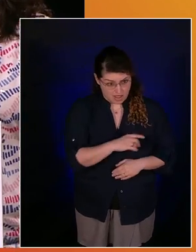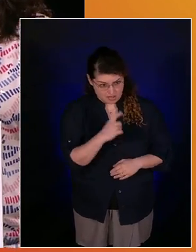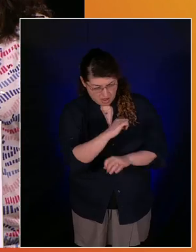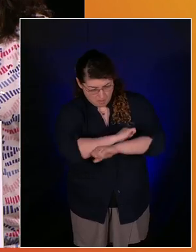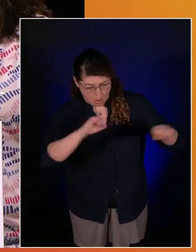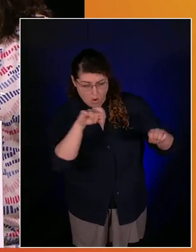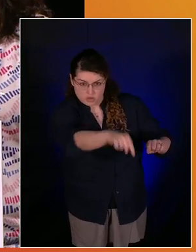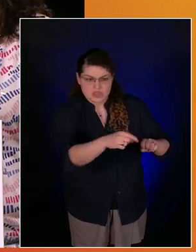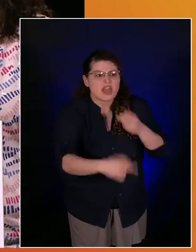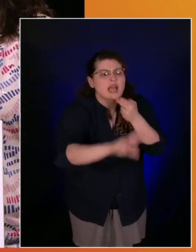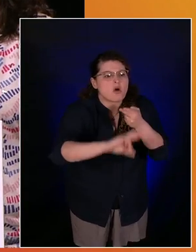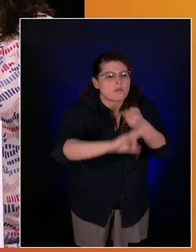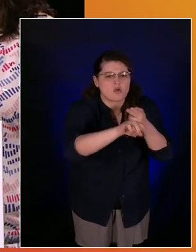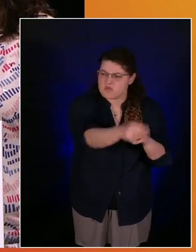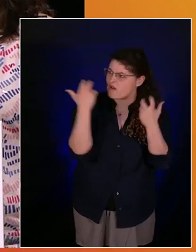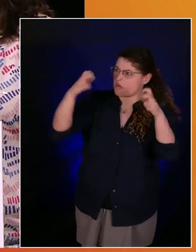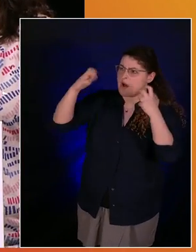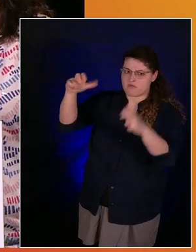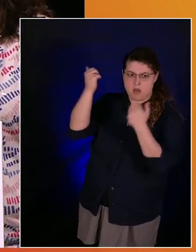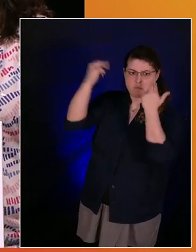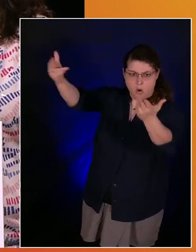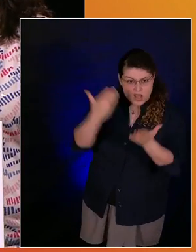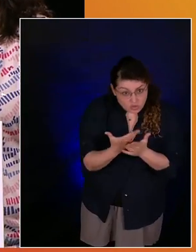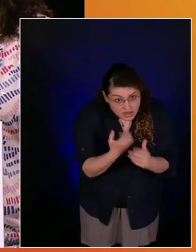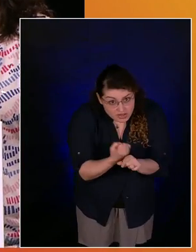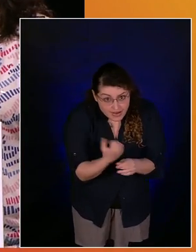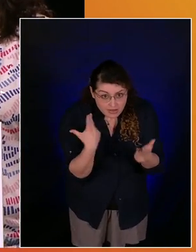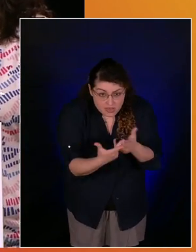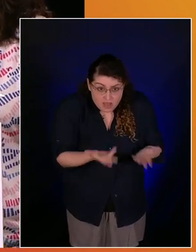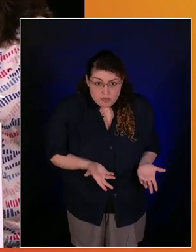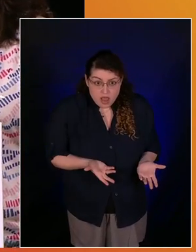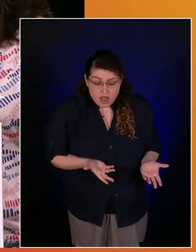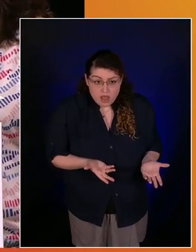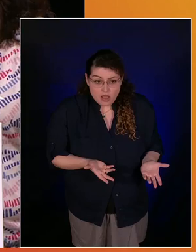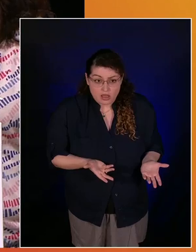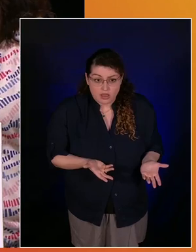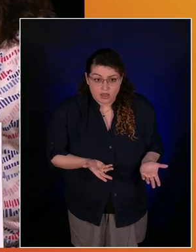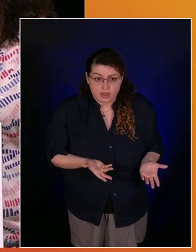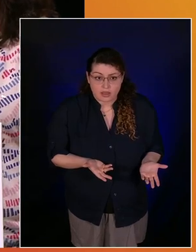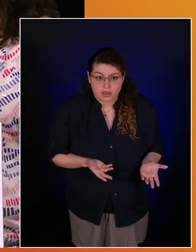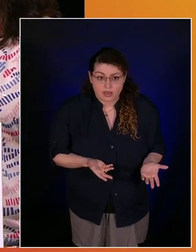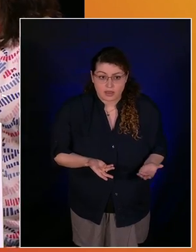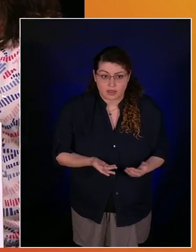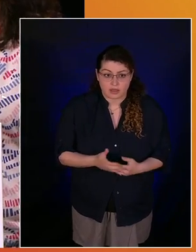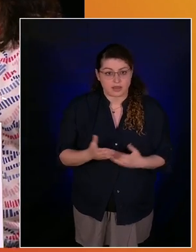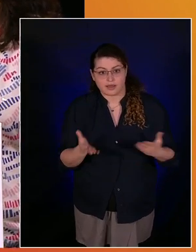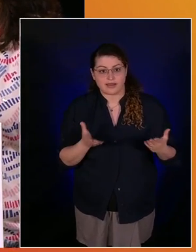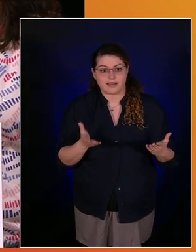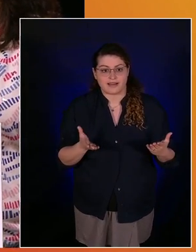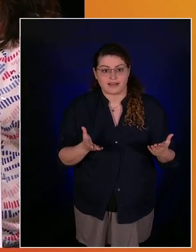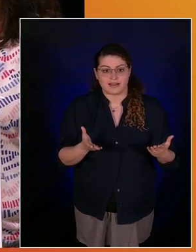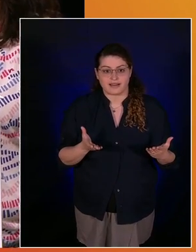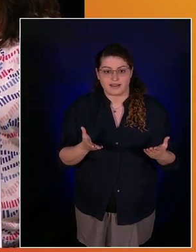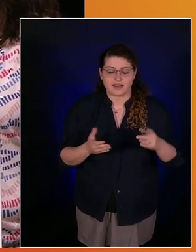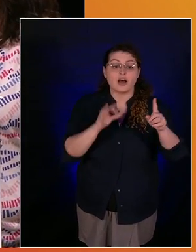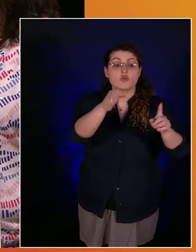a répondu qu'il voulait pas se laisser gazer et c'est comme ça qu'on traite les travailleurs et les camarades sont vasy vas-yi les